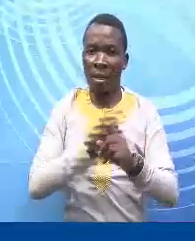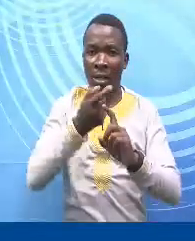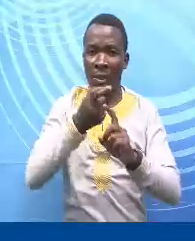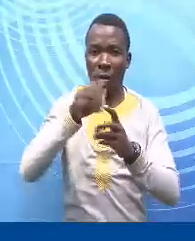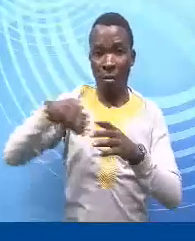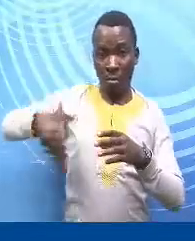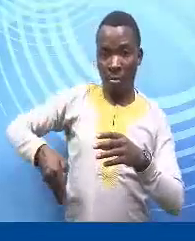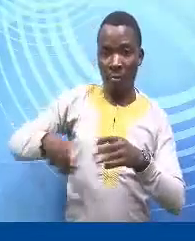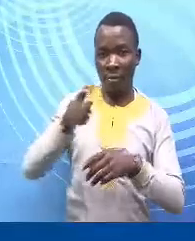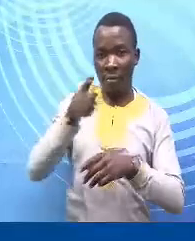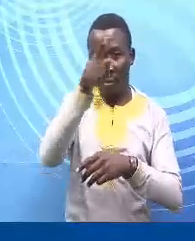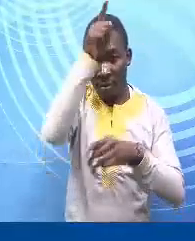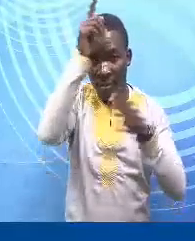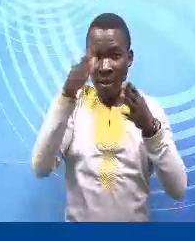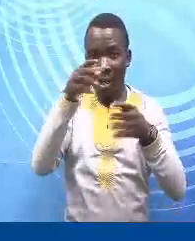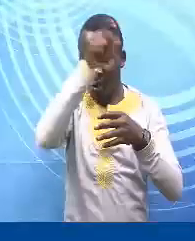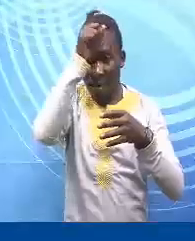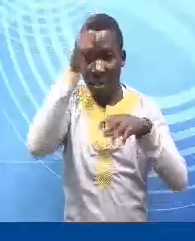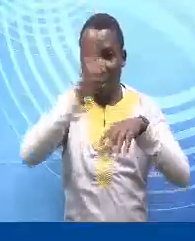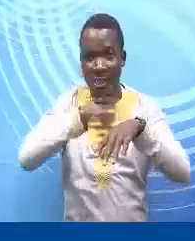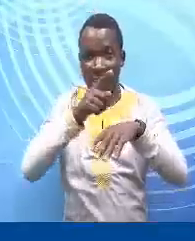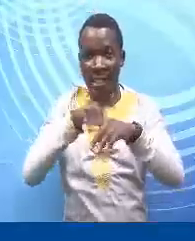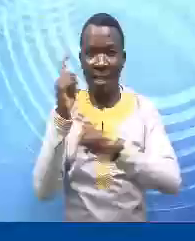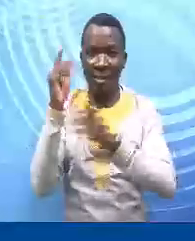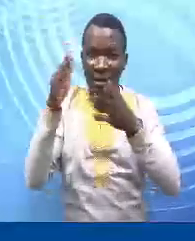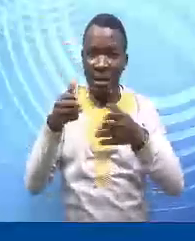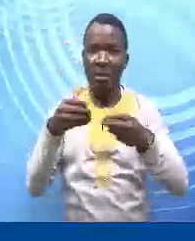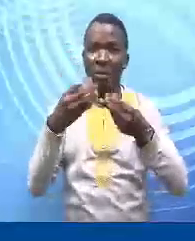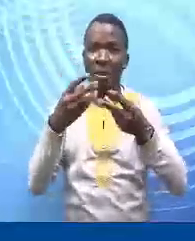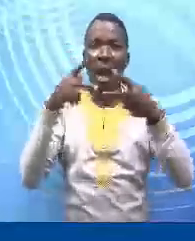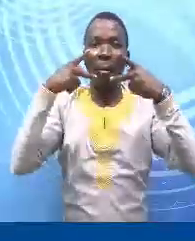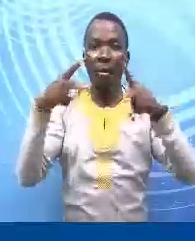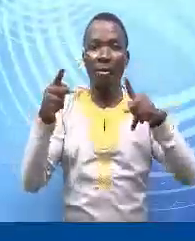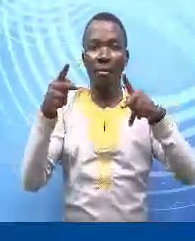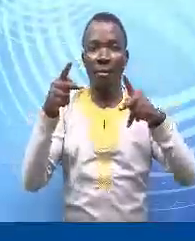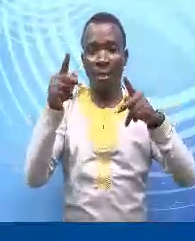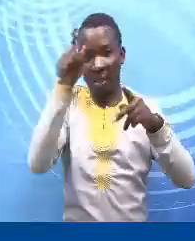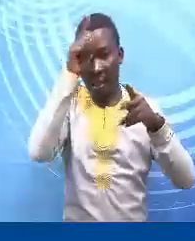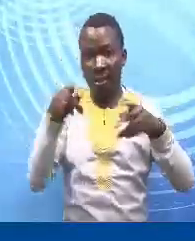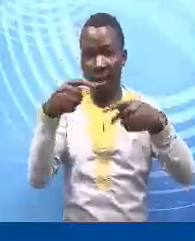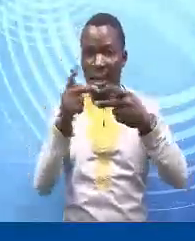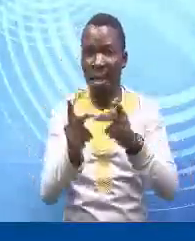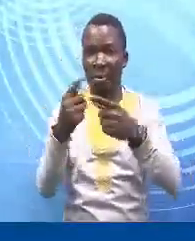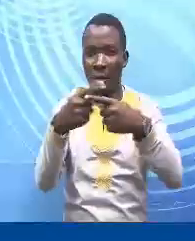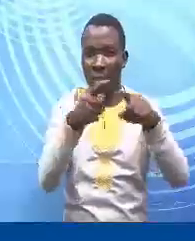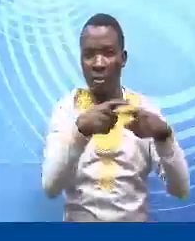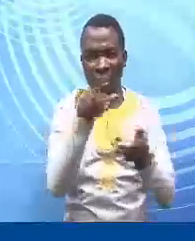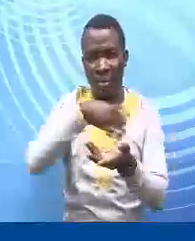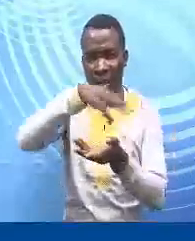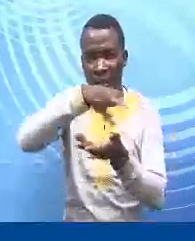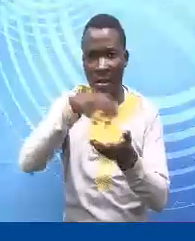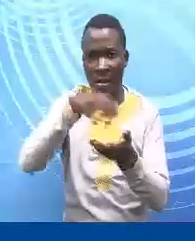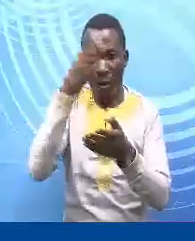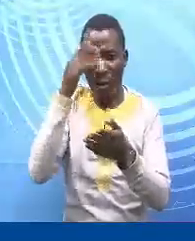y'abaturage, hakibazwa igihe abanyerondo bashobora kuzahagaye njya abaturage mu bice bimwe na bimwe bikakuyobera, kuko atari bwo bwa mbere